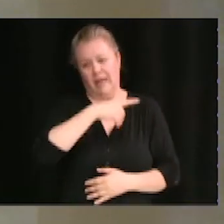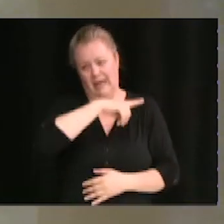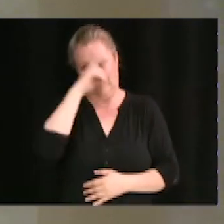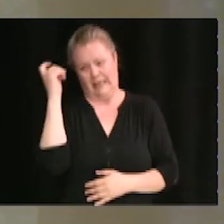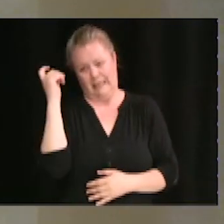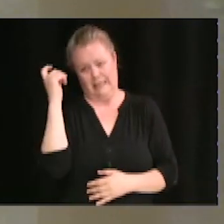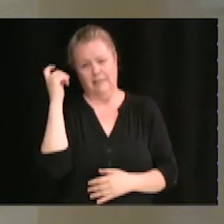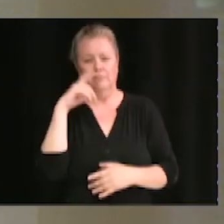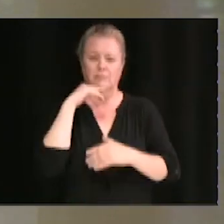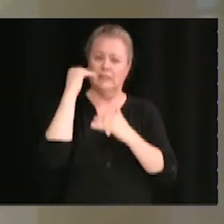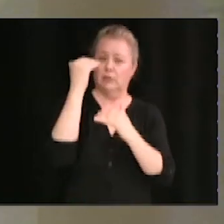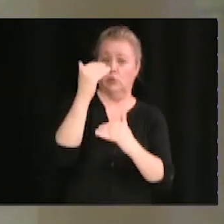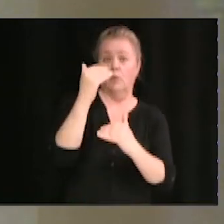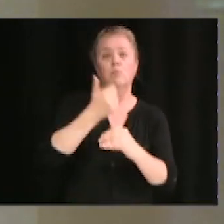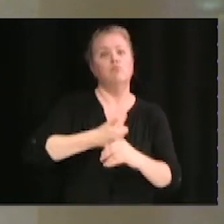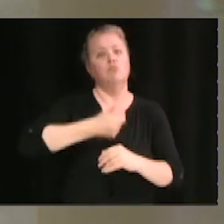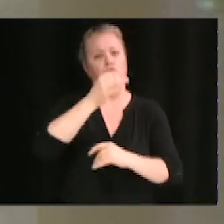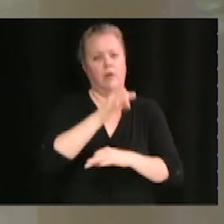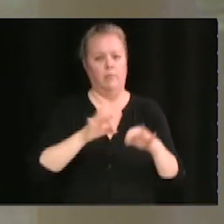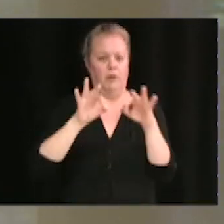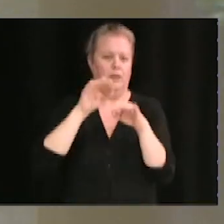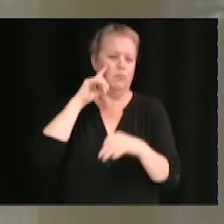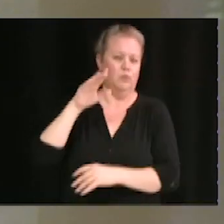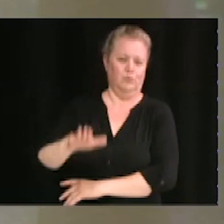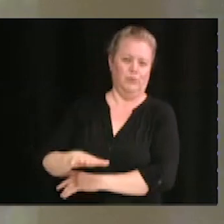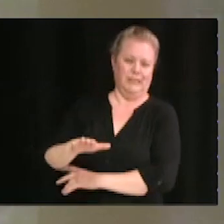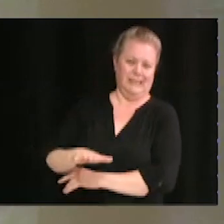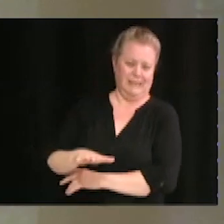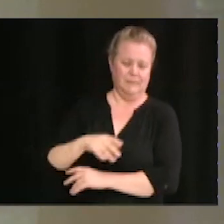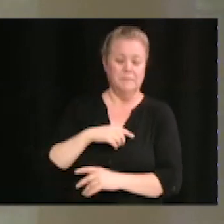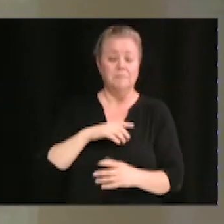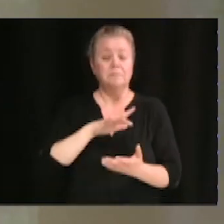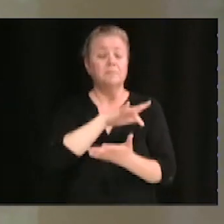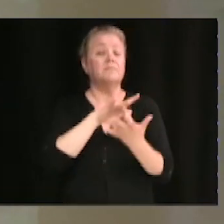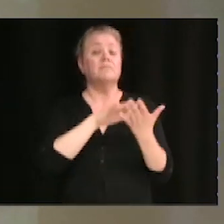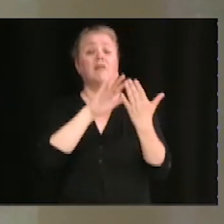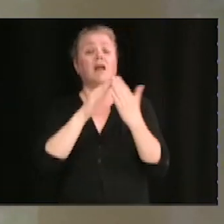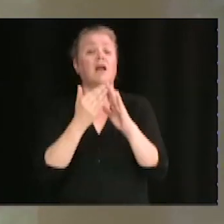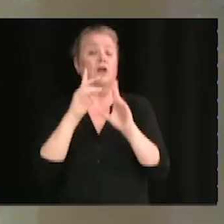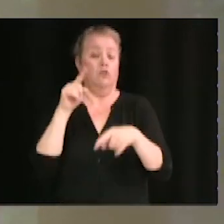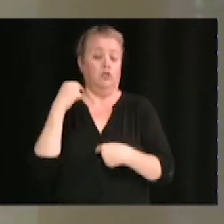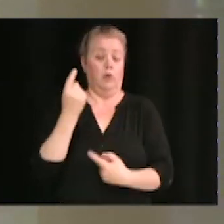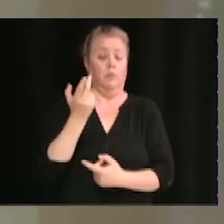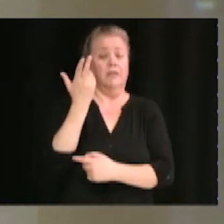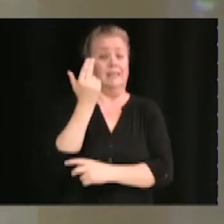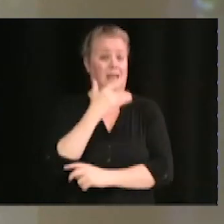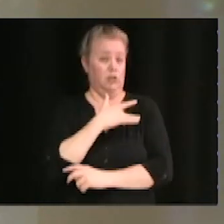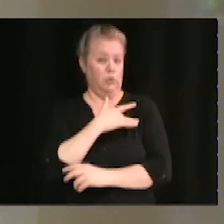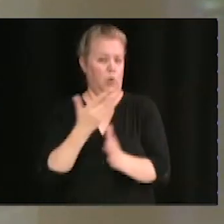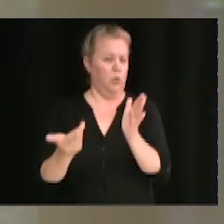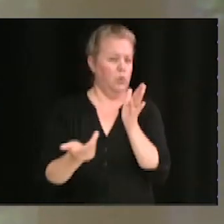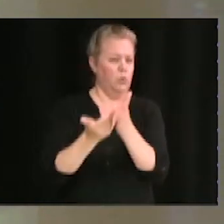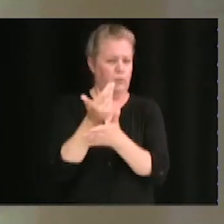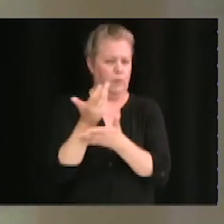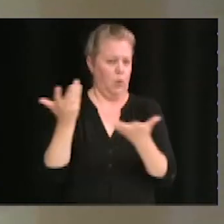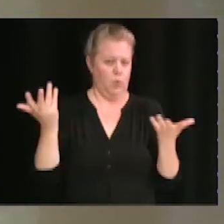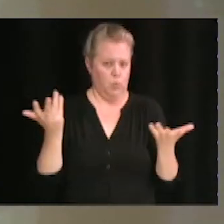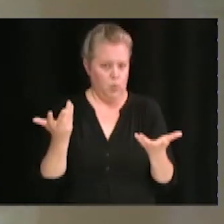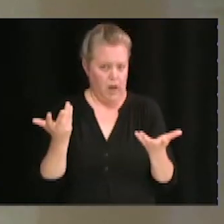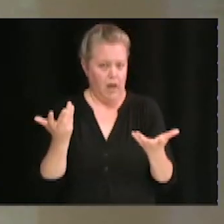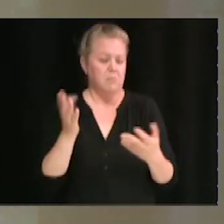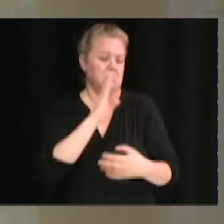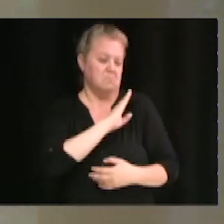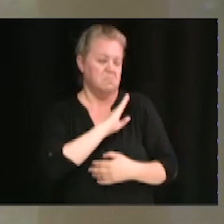particulièrement pour les tout-petits. Des nouveautés au centre-ville, depuis le 13 juin, les visiteurs du centre-ville profitent de certains espaces